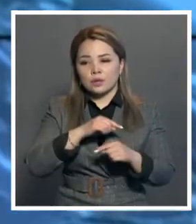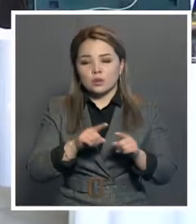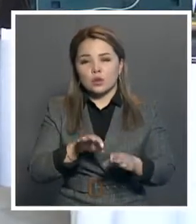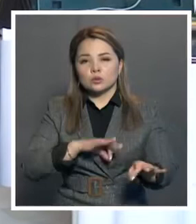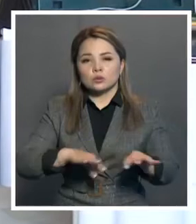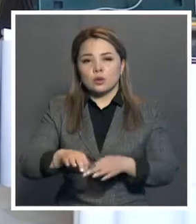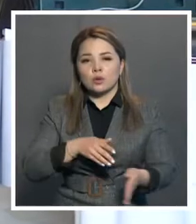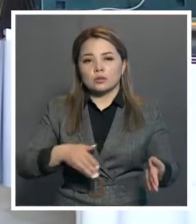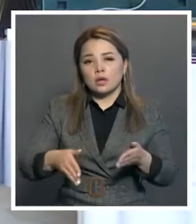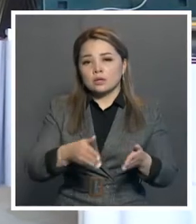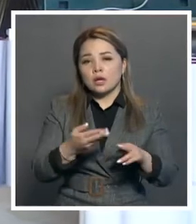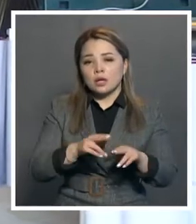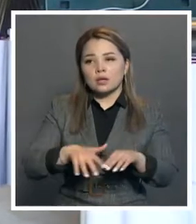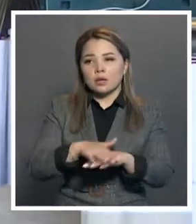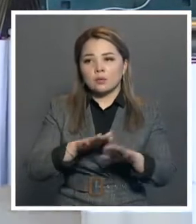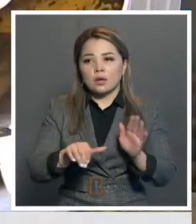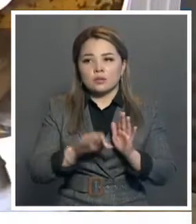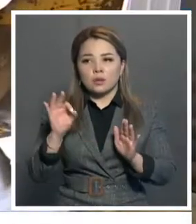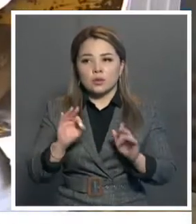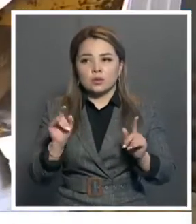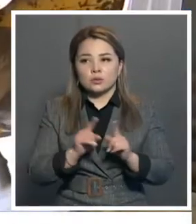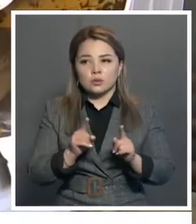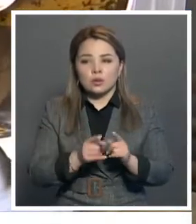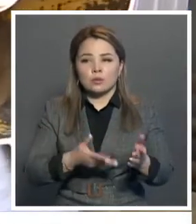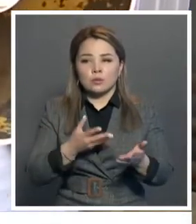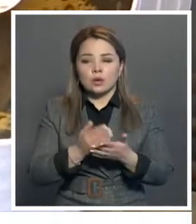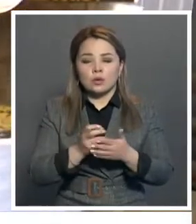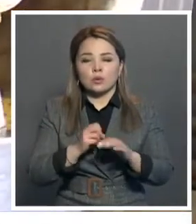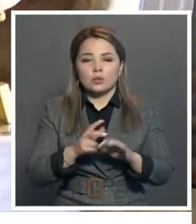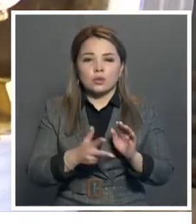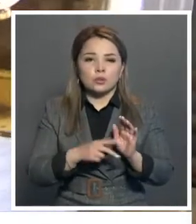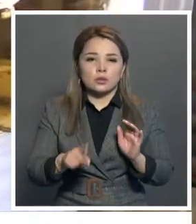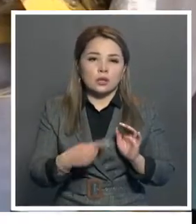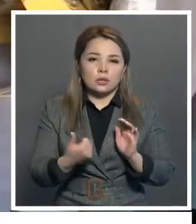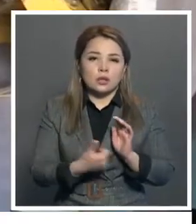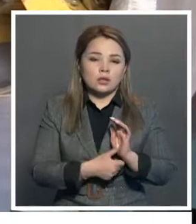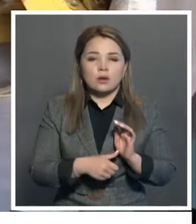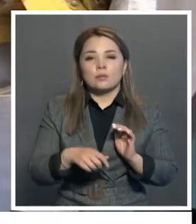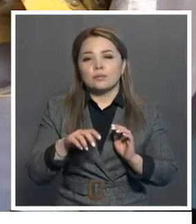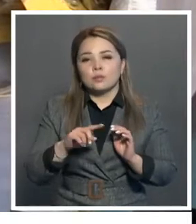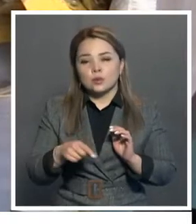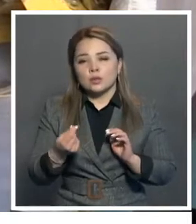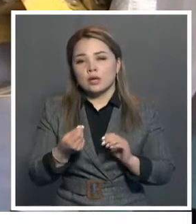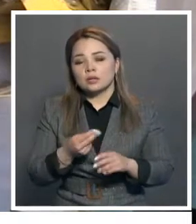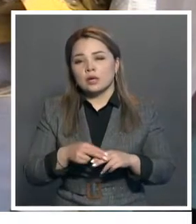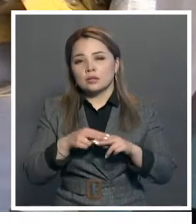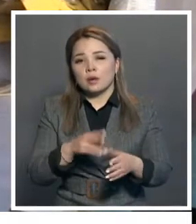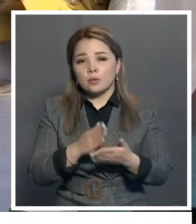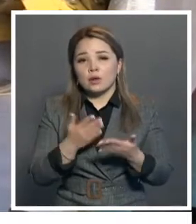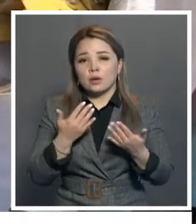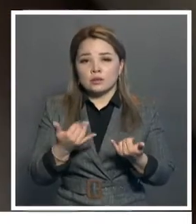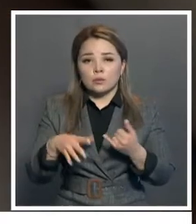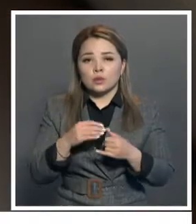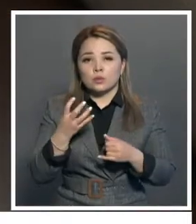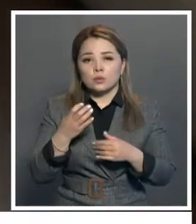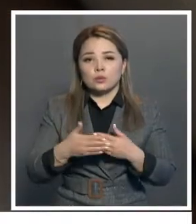картасы бағдарламасы бойынша 6% үстемақымен 18,6 миллиард теңге берілген. Бұл қаржы 400-ге жуық жобаны жүзеге